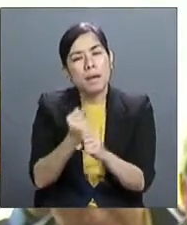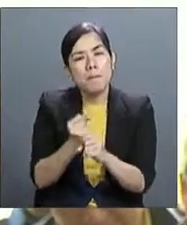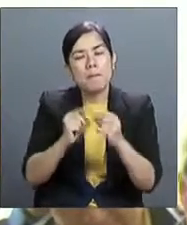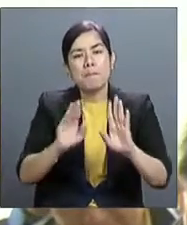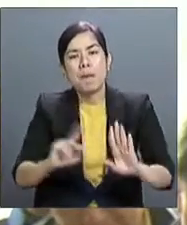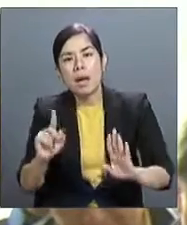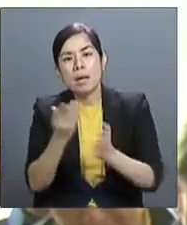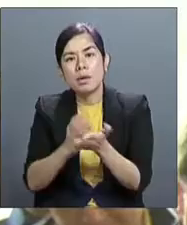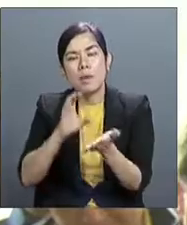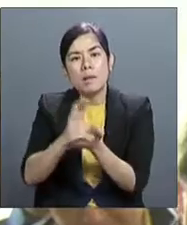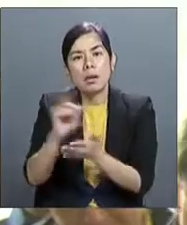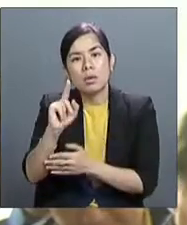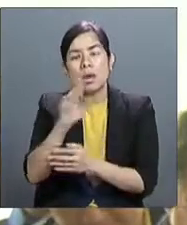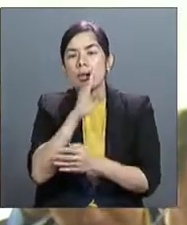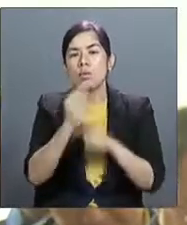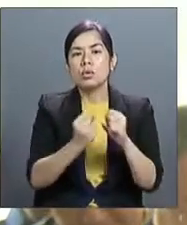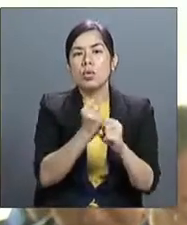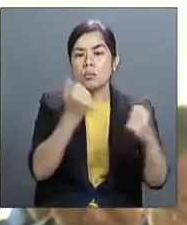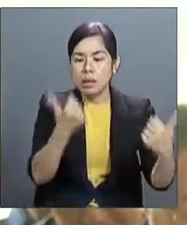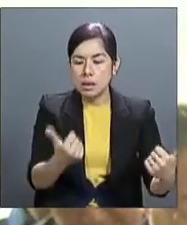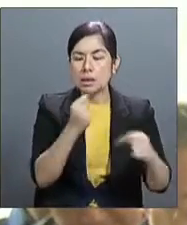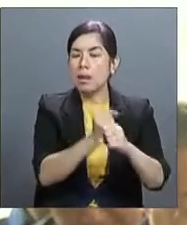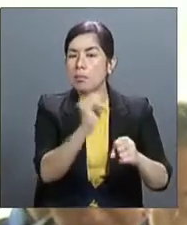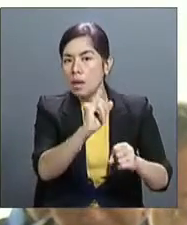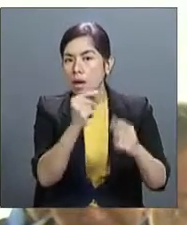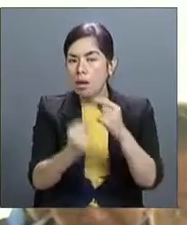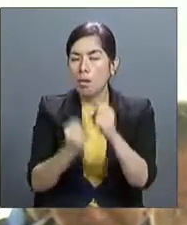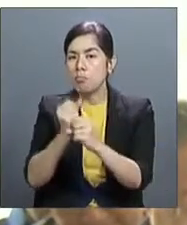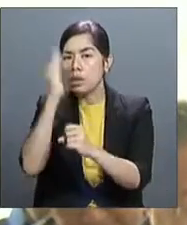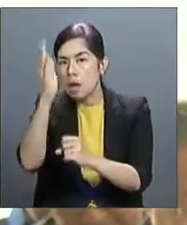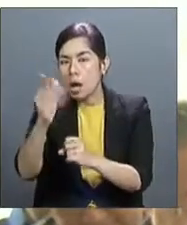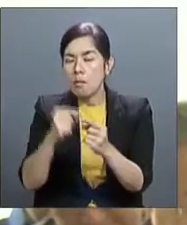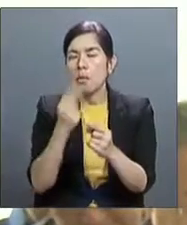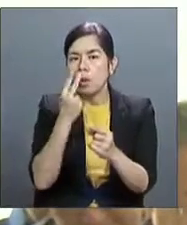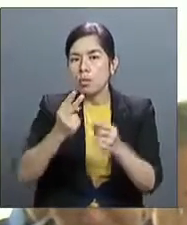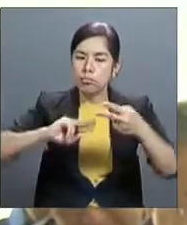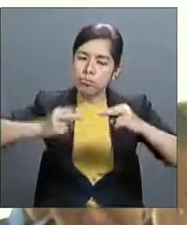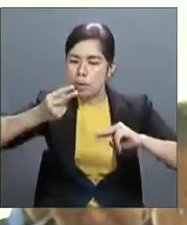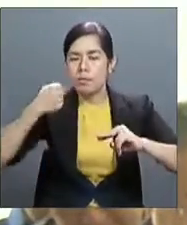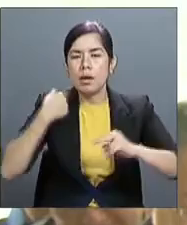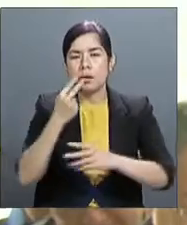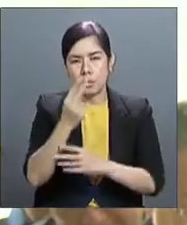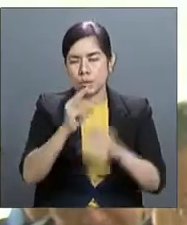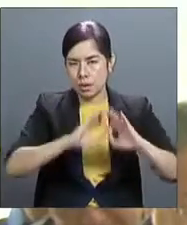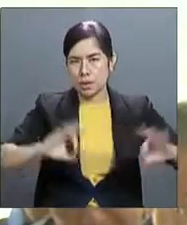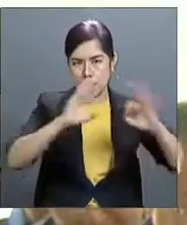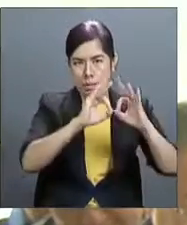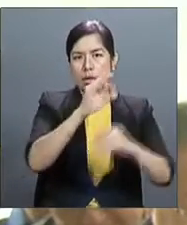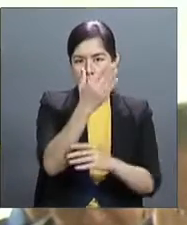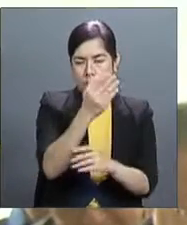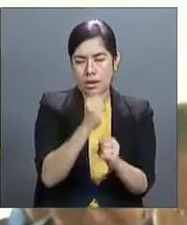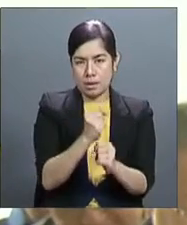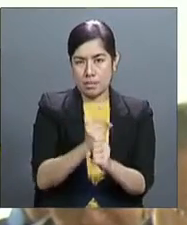ที่ปีนี้ยังไม่ได้แต่มันต้องเร่งด่วนเอาสลับอันนี้ไปอยู่ถอยไปก่อนได้ไหมเอานี้ขึ้นมาแทนได้ไหมนั่นแหละการทำงานรัฐบาลต้องเป็นแบบนี้ไม่